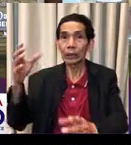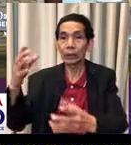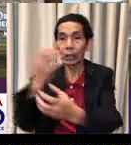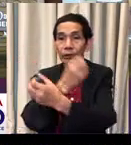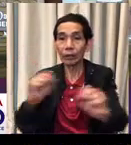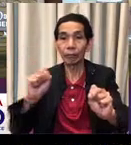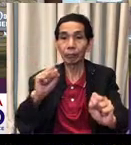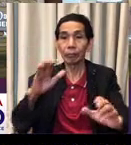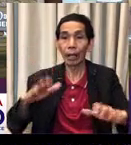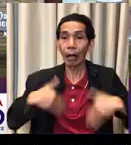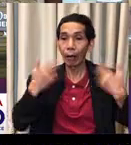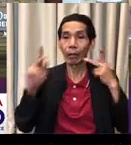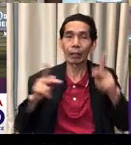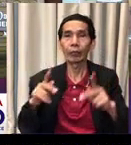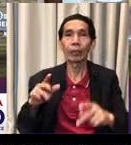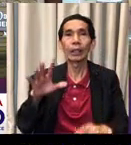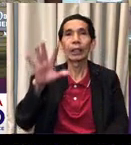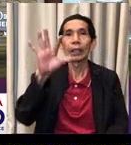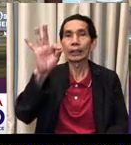ng mga bata,